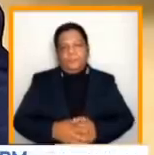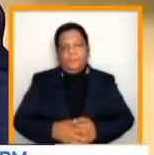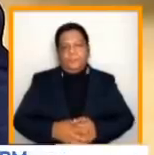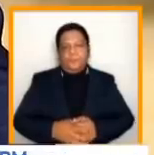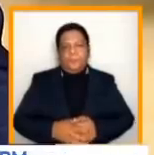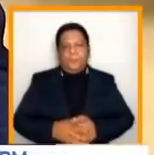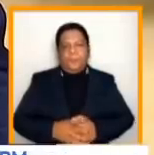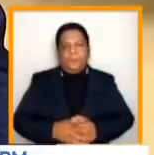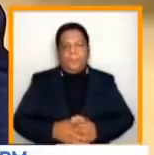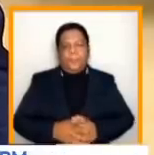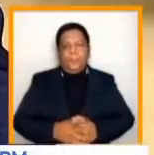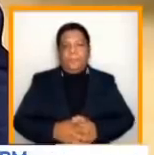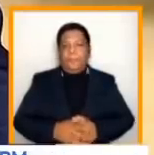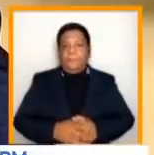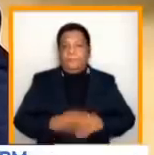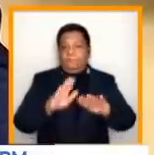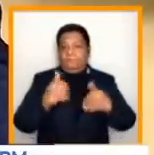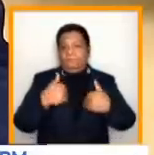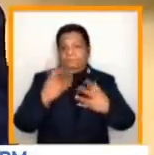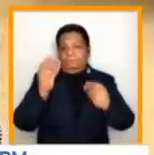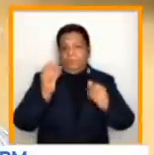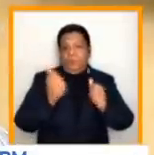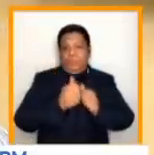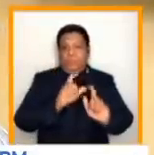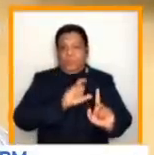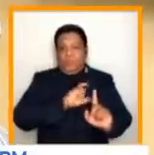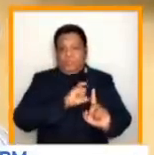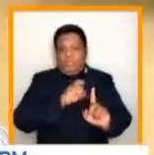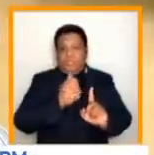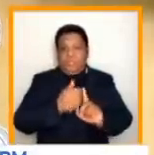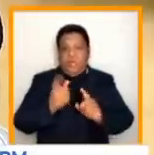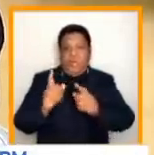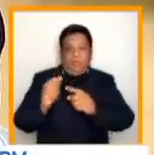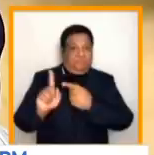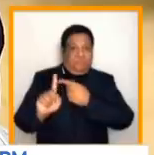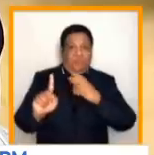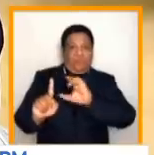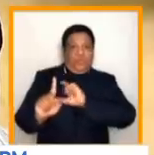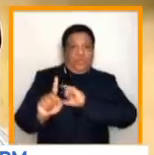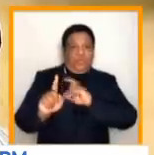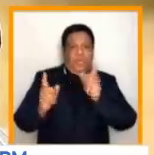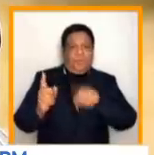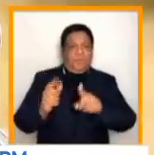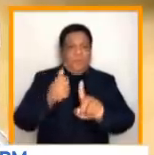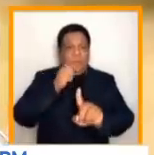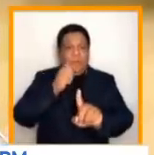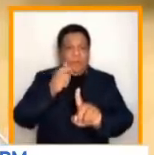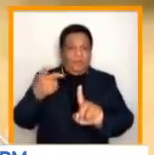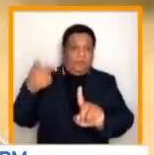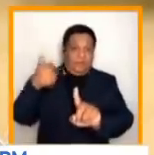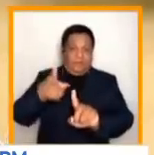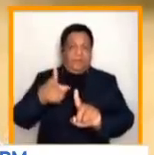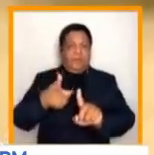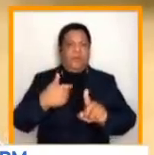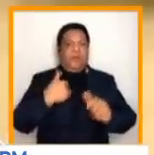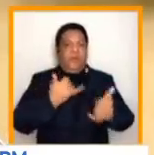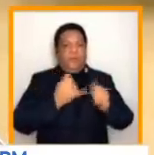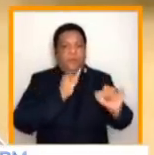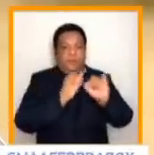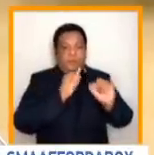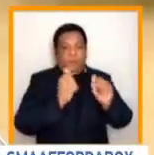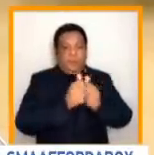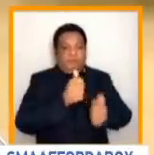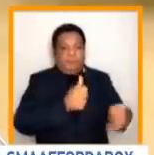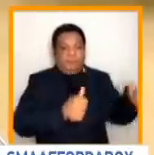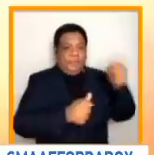Igan, kumuha tayo ng update sa kaso ng pulis sa bumaril sa isang babae sa Quezon City. At makakasap po natin si PNP Chief General Guillermo Eleazar.